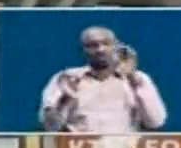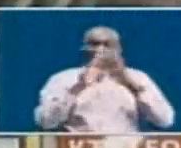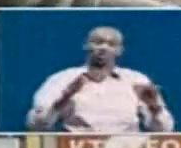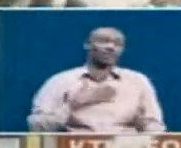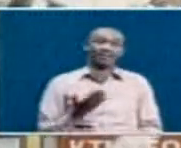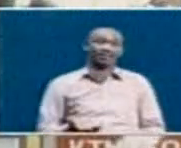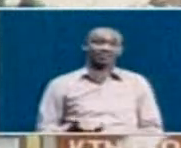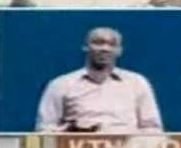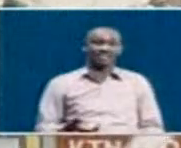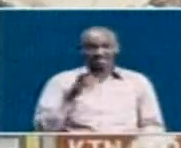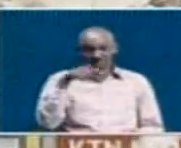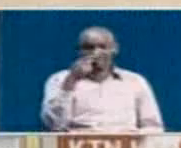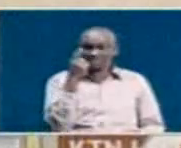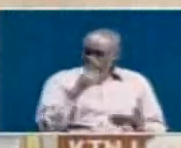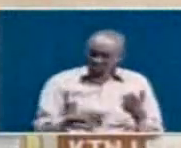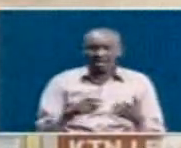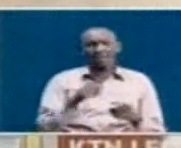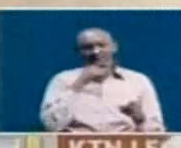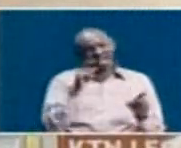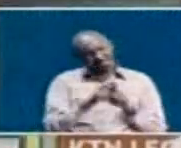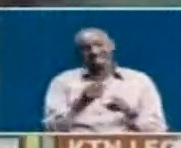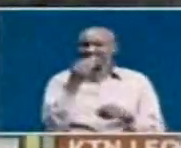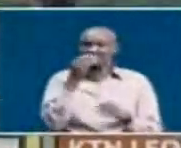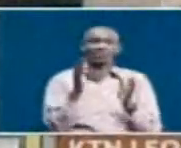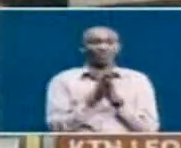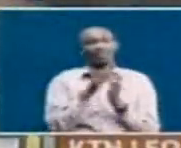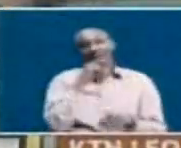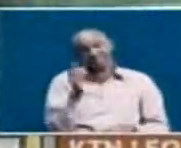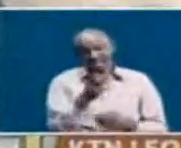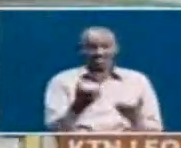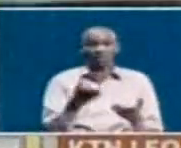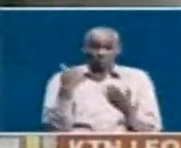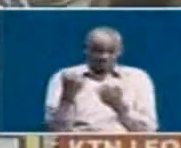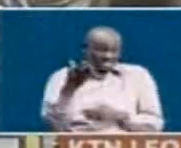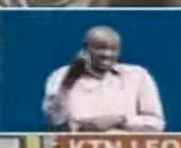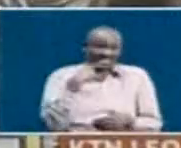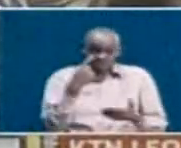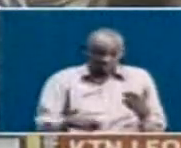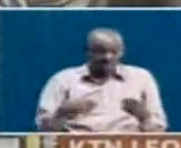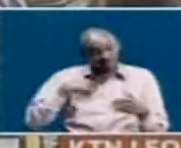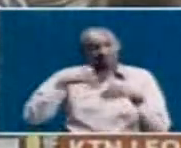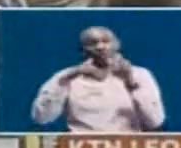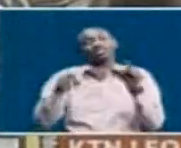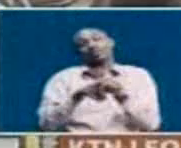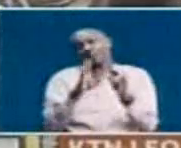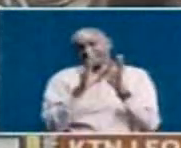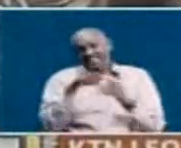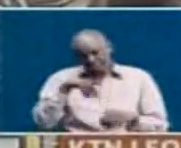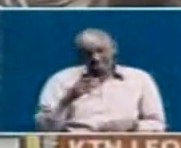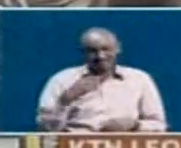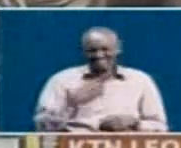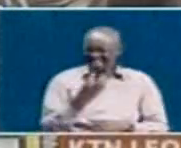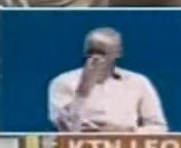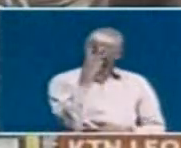nyumba. Wanasema cha ndugu huliwa na ndugu, ndio mkondo ambao vijana katika eneo hili wanaonekana kufuata wakiwa wamejawa